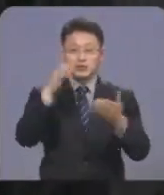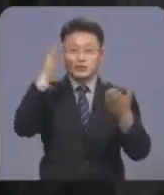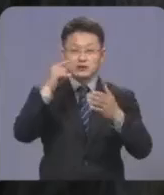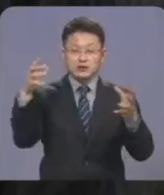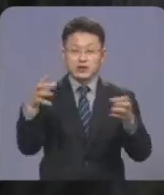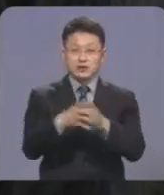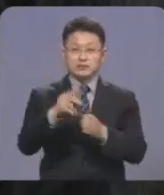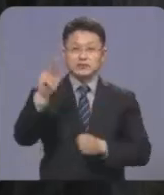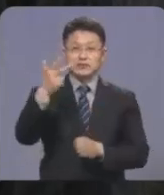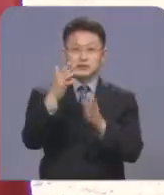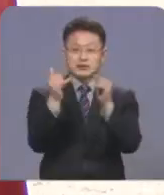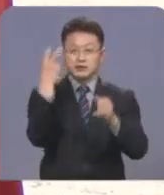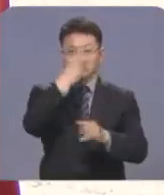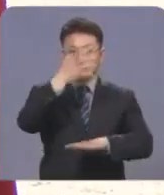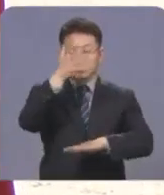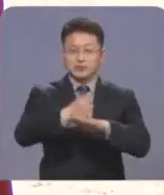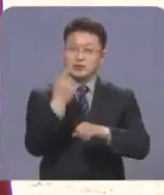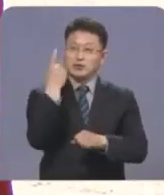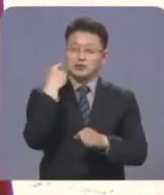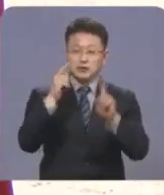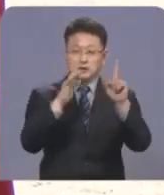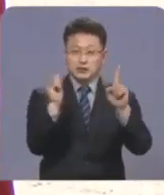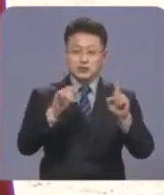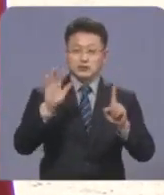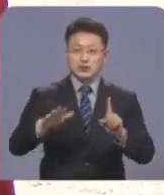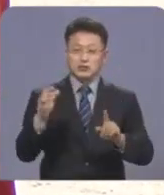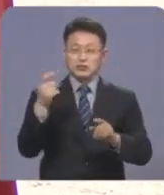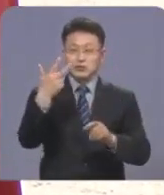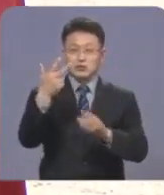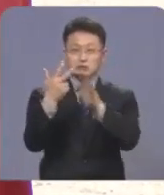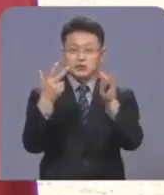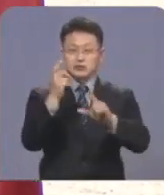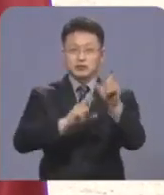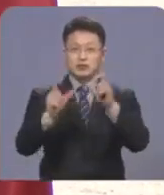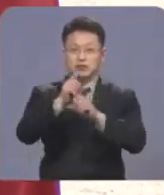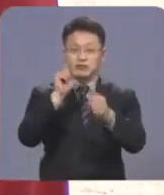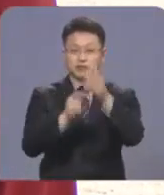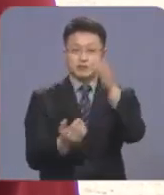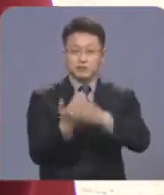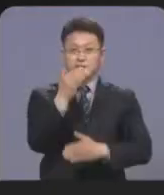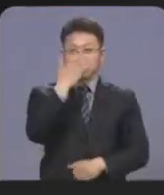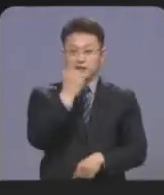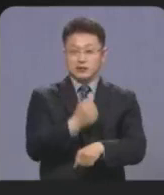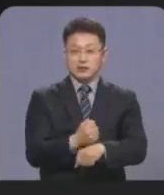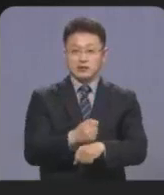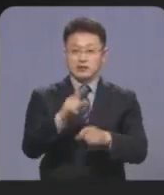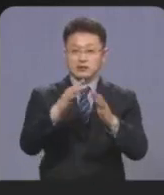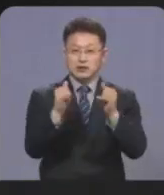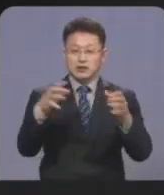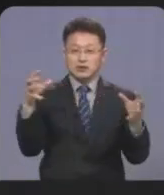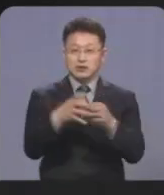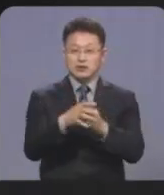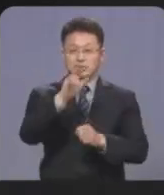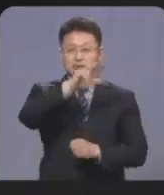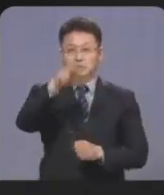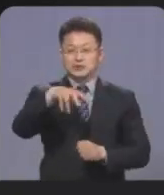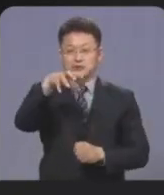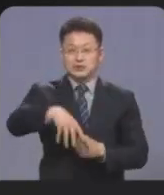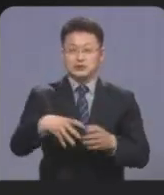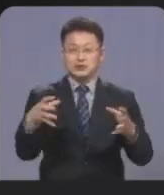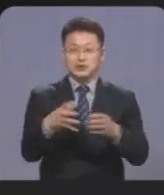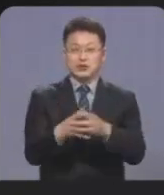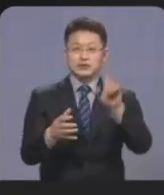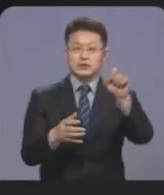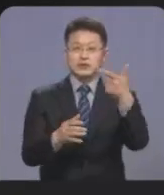700명을 검사한 결과 어제 한 명에 이어 오늘 7명이 추가로 확진 됐습니다 이들을 포함해 진주에서 는 모두